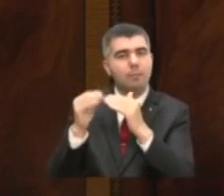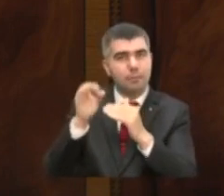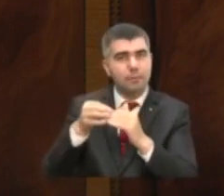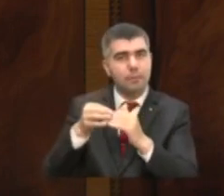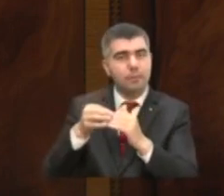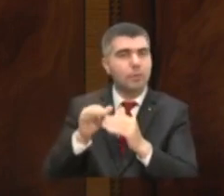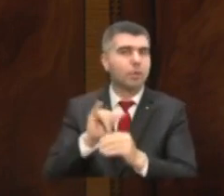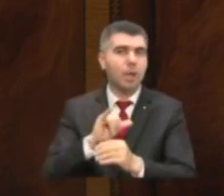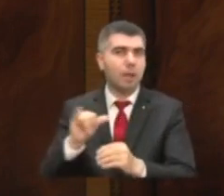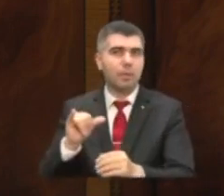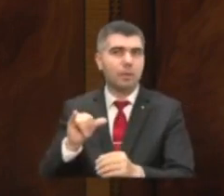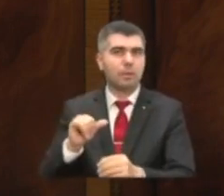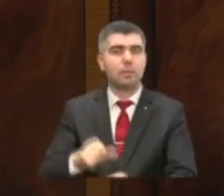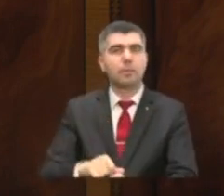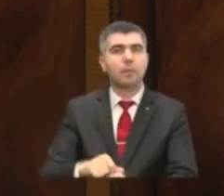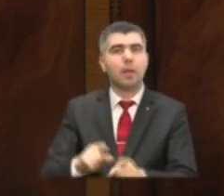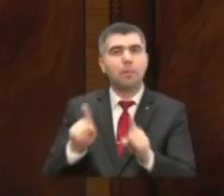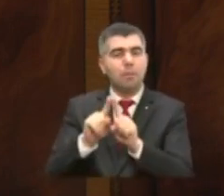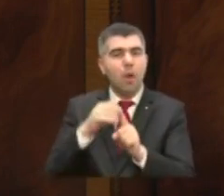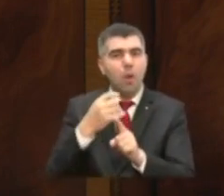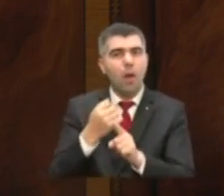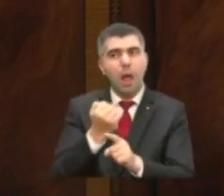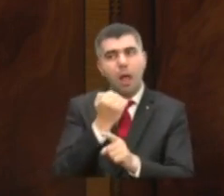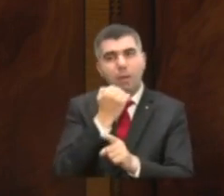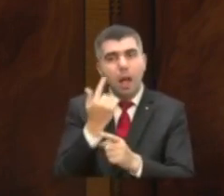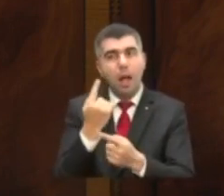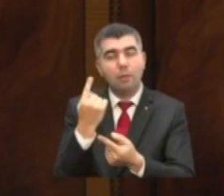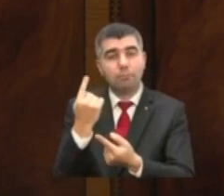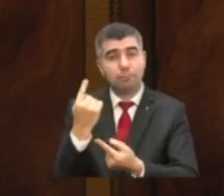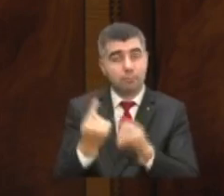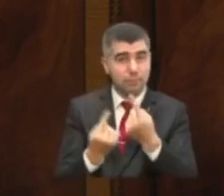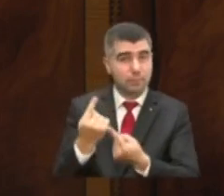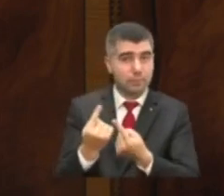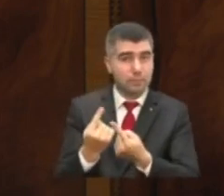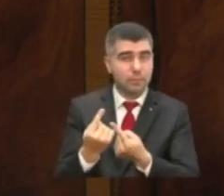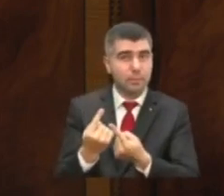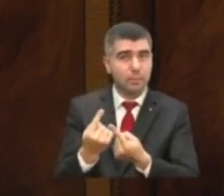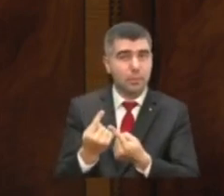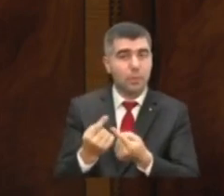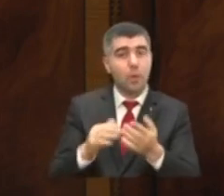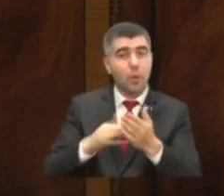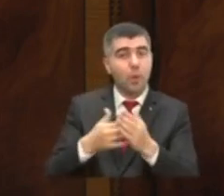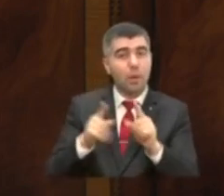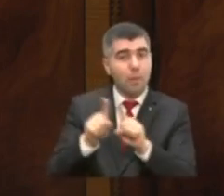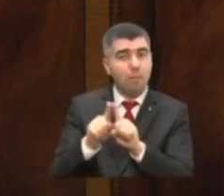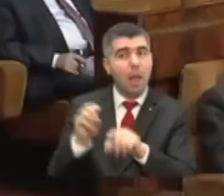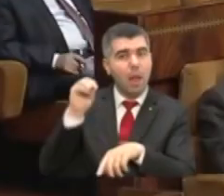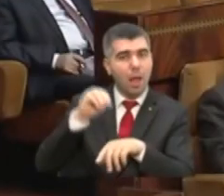الإدانة أنا ما عندي مشكل، سمي اللي بغيتي، لأن هذه مظاهر يجب أن لا